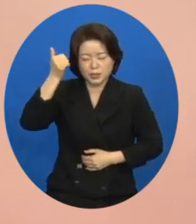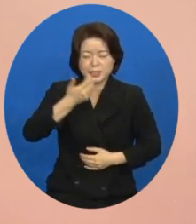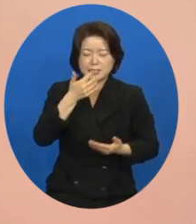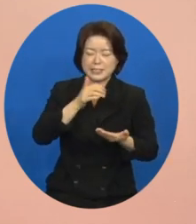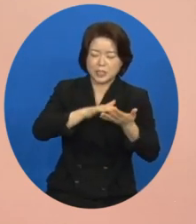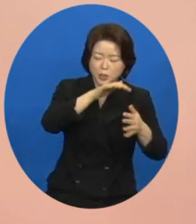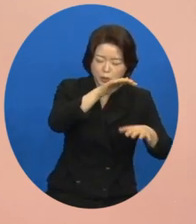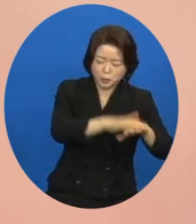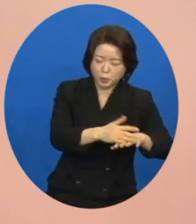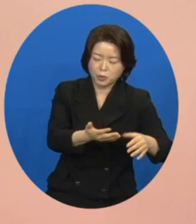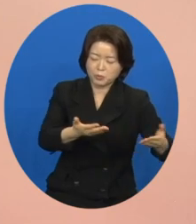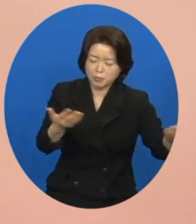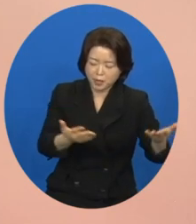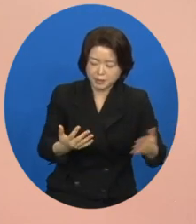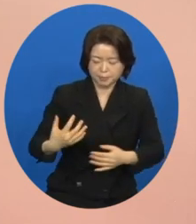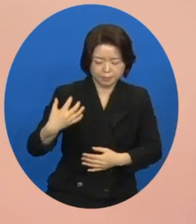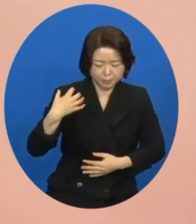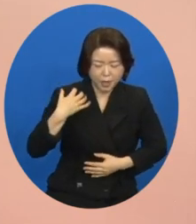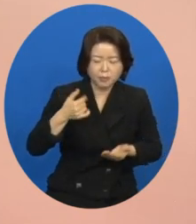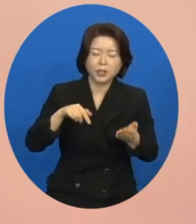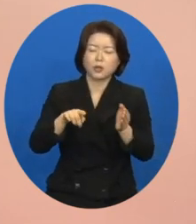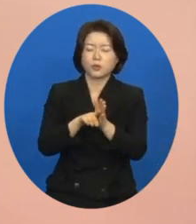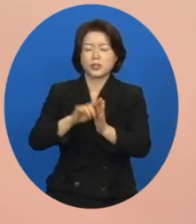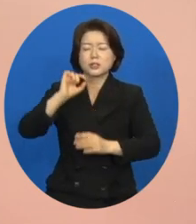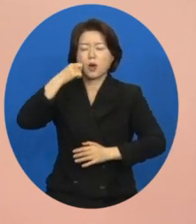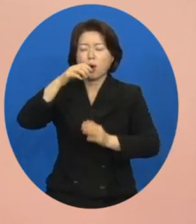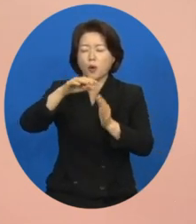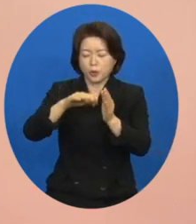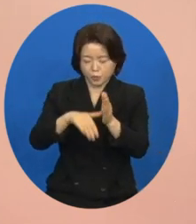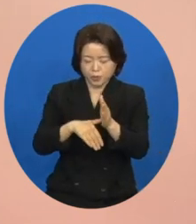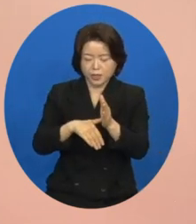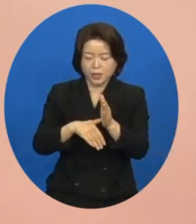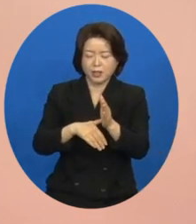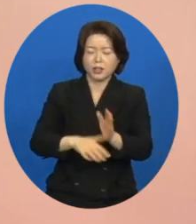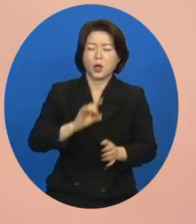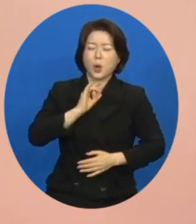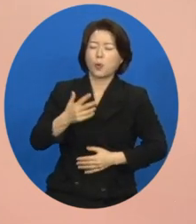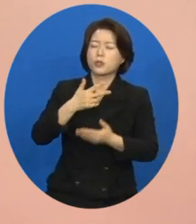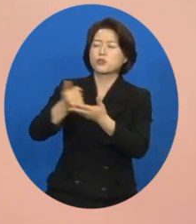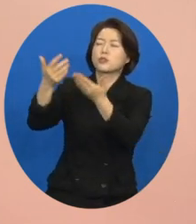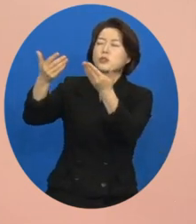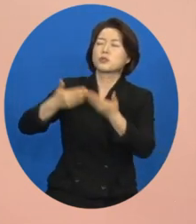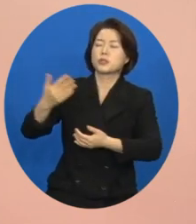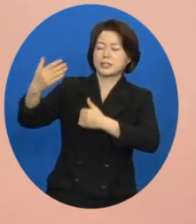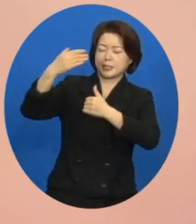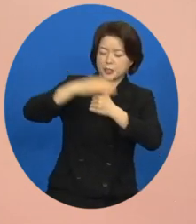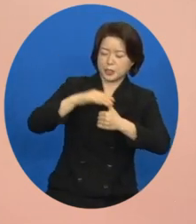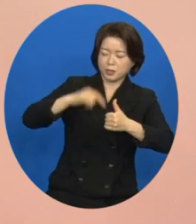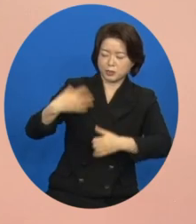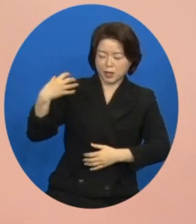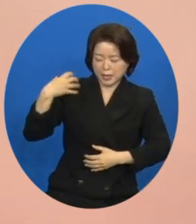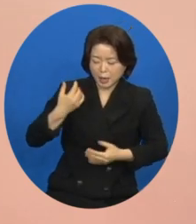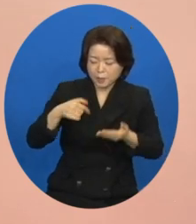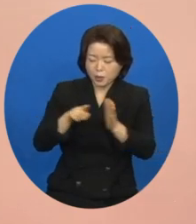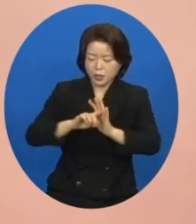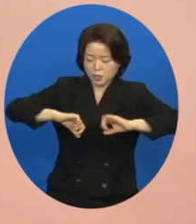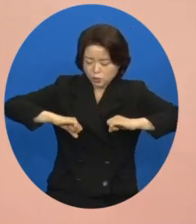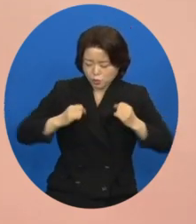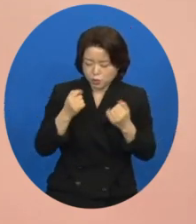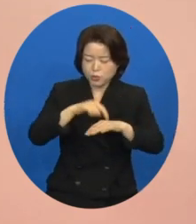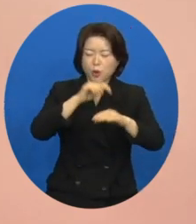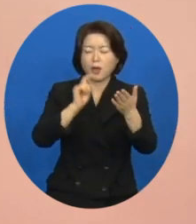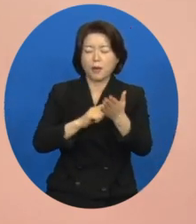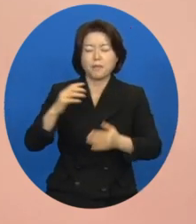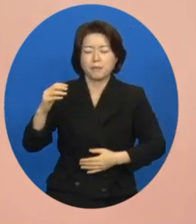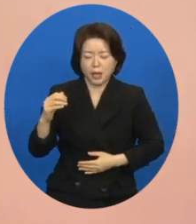돌짝박 사명을 감당하기 위해 어려운 때 오직 주님 주시는 사명 감당을 위해 순종의 마음으로 우리